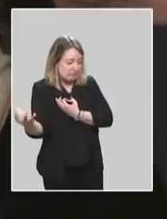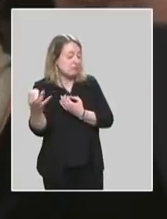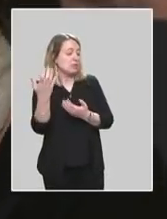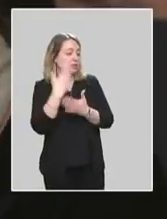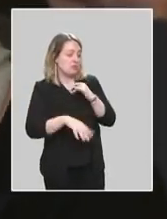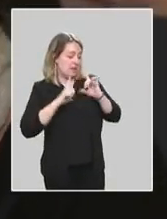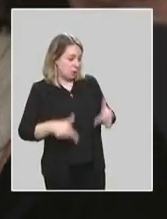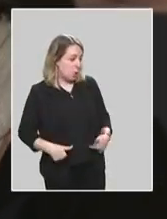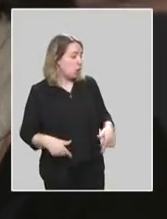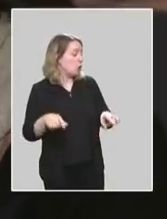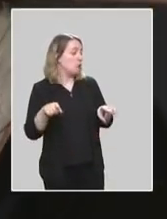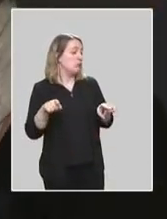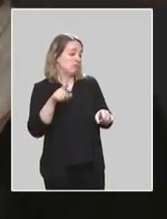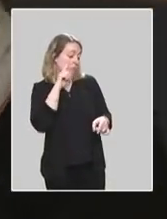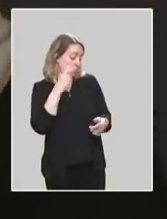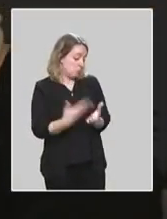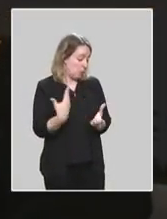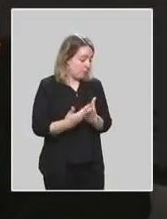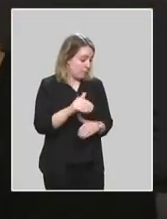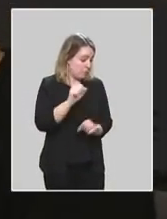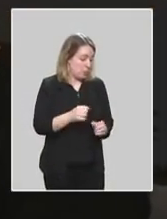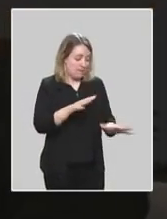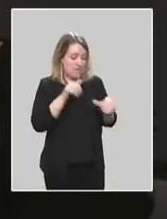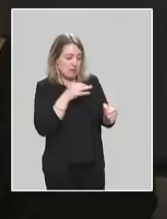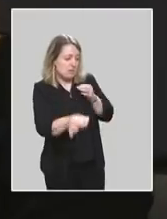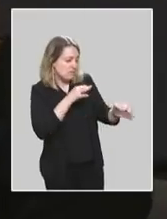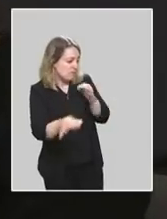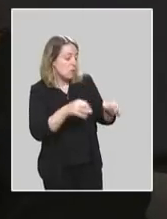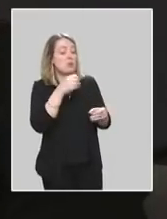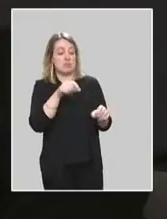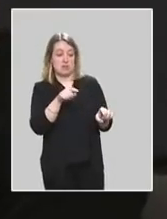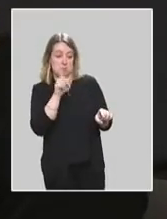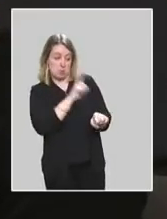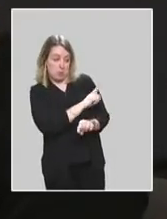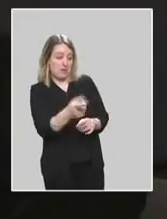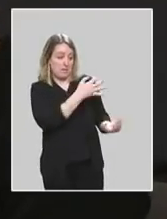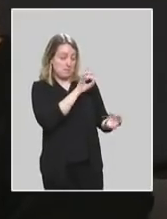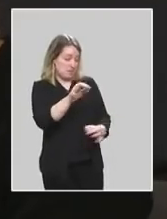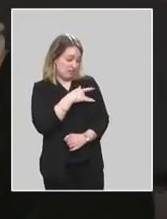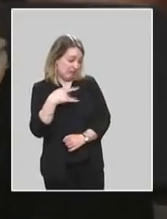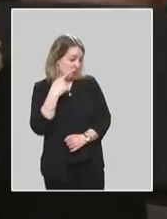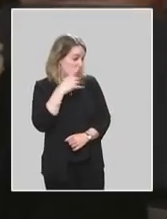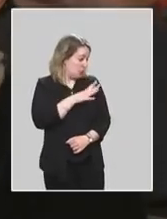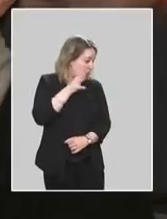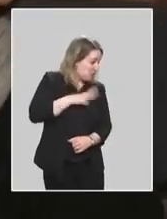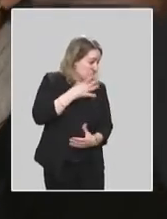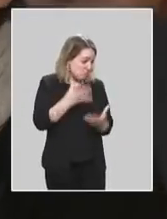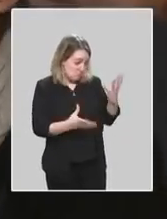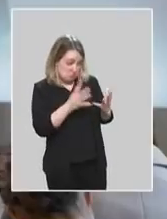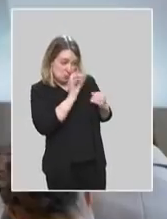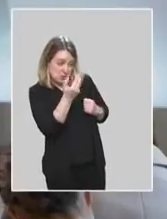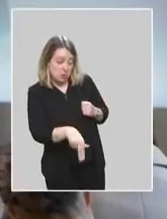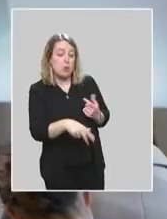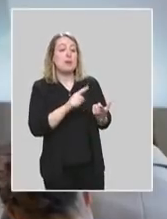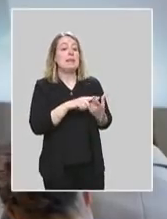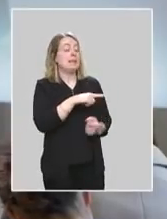montraient que c'était efficace pour limiter les contaminations. Et la deuxième, est-ce que vous envisagez un pass sanitaire pour les enseignants ? Et une petite précision pour vous,